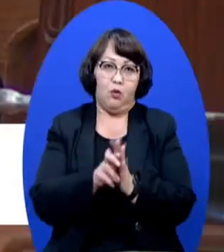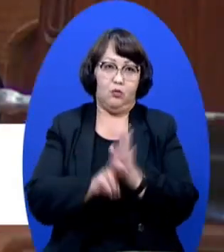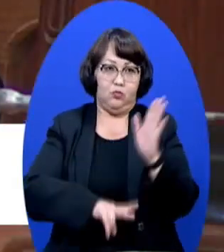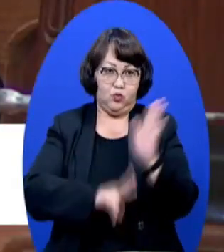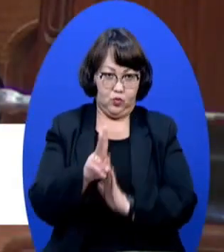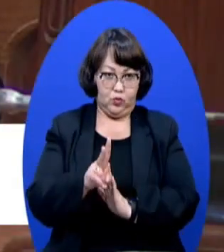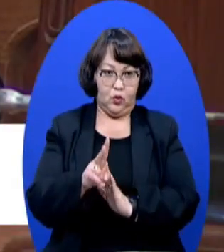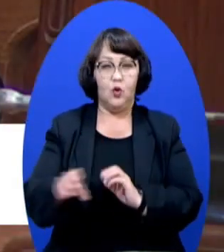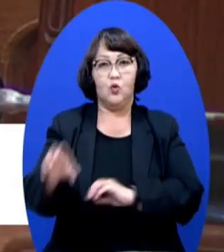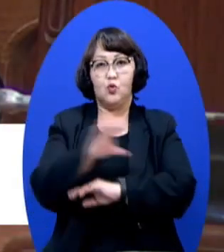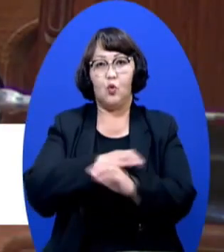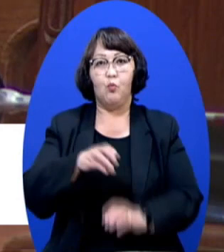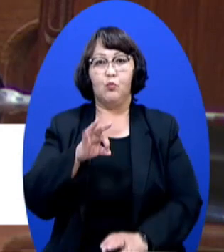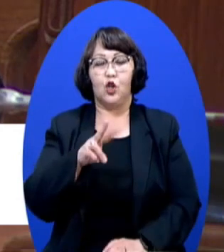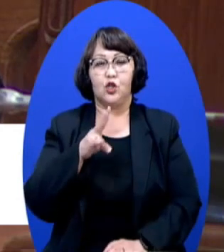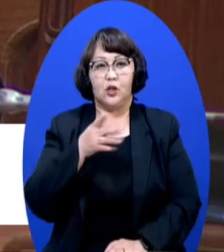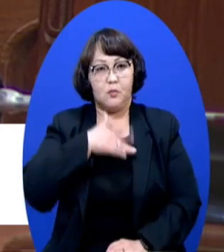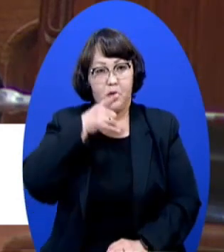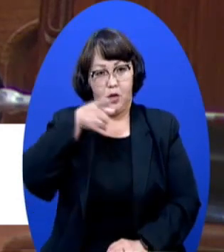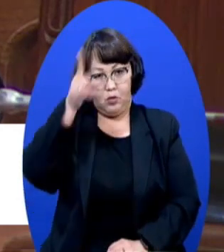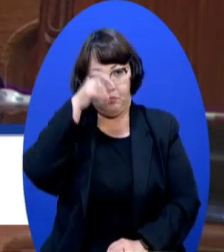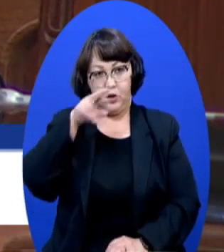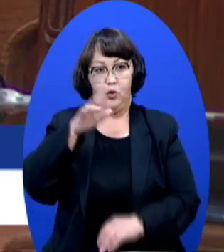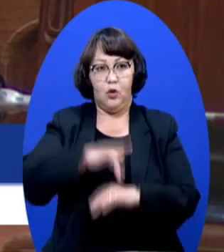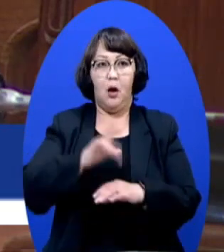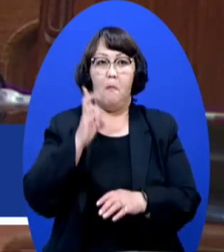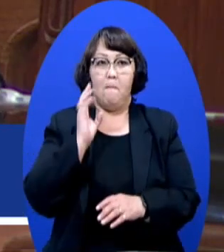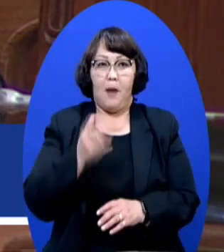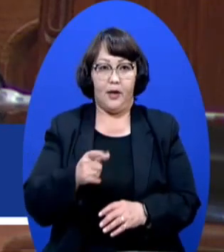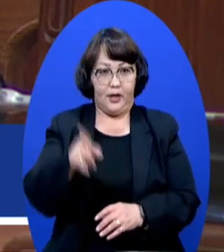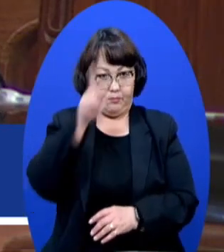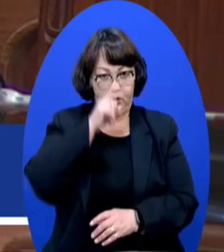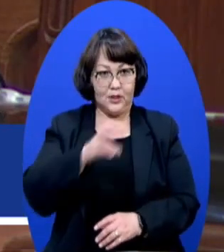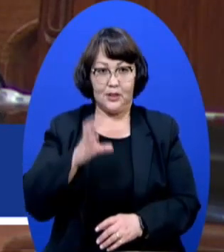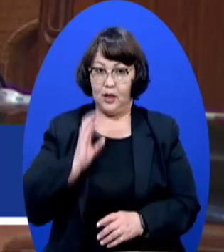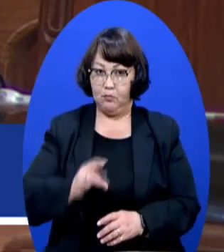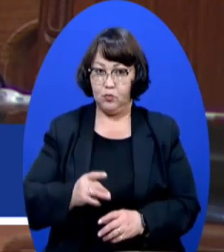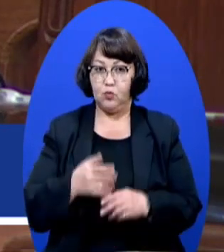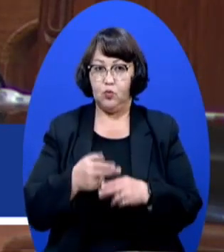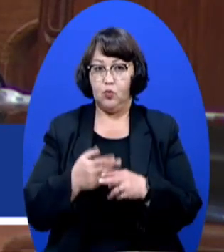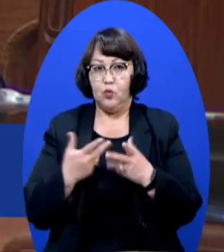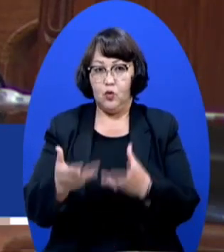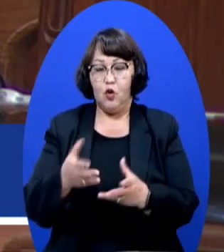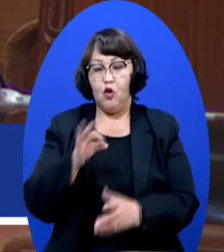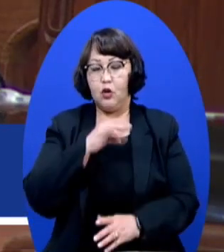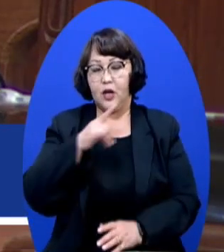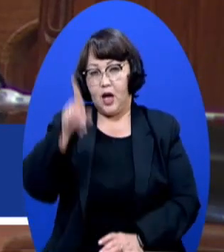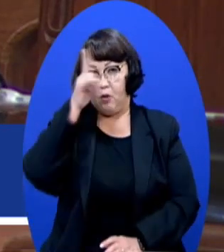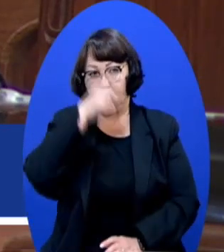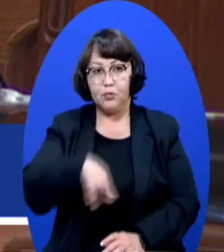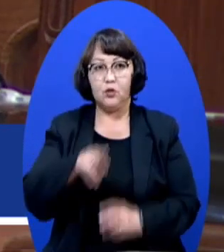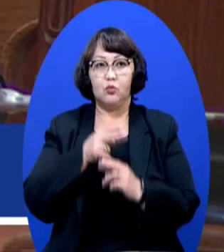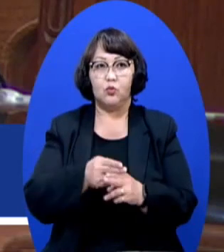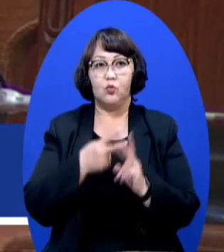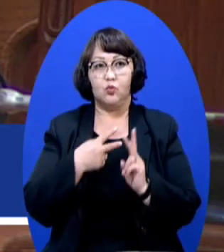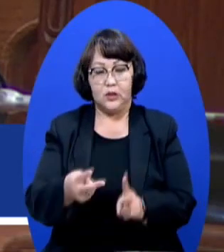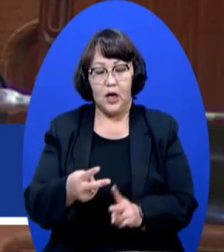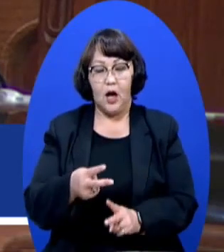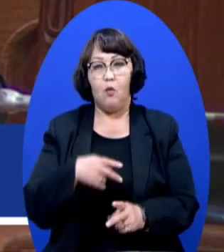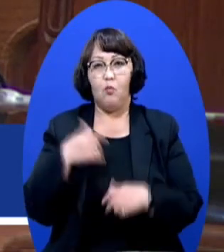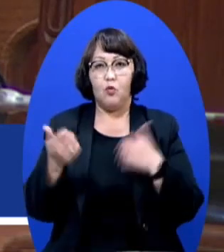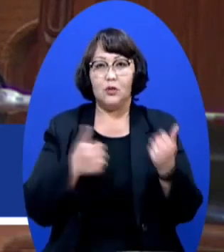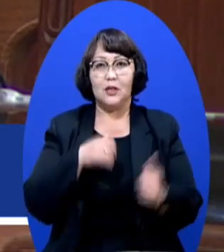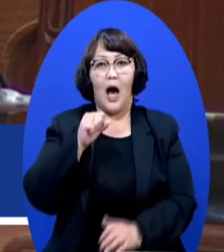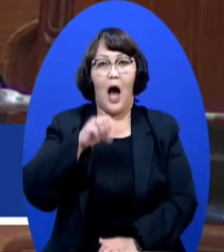Сум тосгоны эрүүл мэндийн төв болон багийн эмчийн салбарт үзүүлж байгаа өрхийн эрүүл мэндийн тусламж үйлчилгээ болон бусад амбулаторийн болон